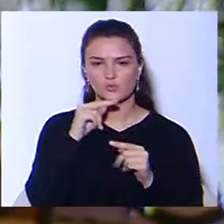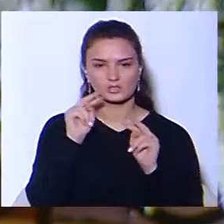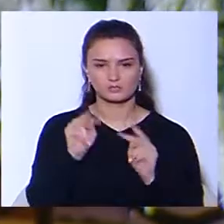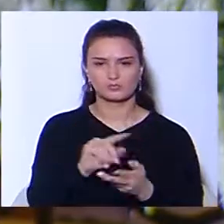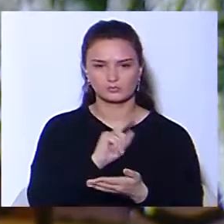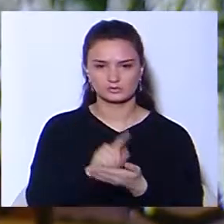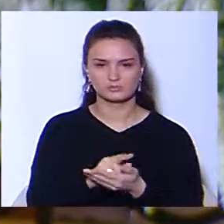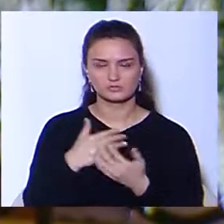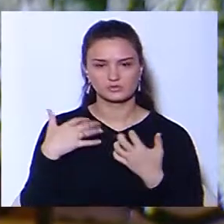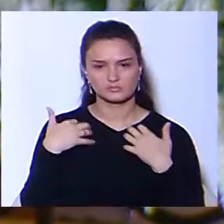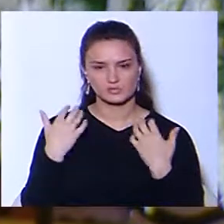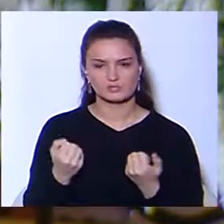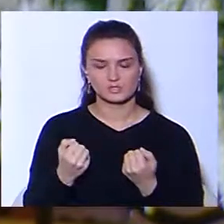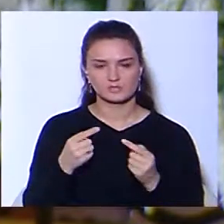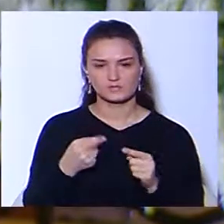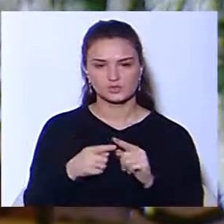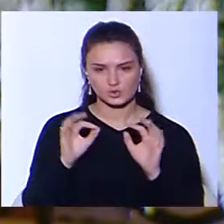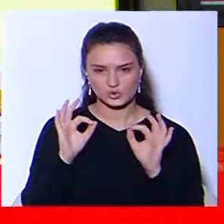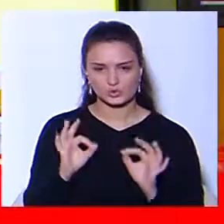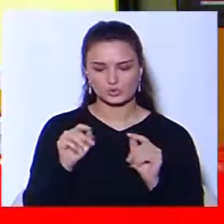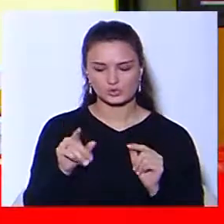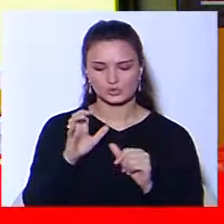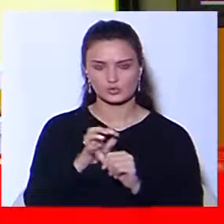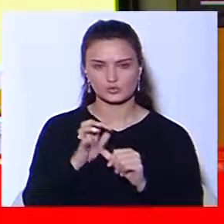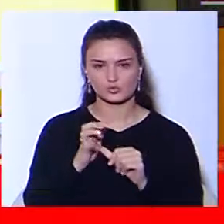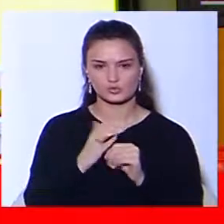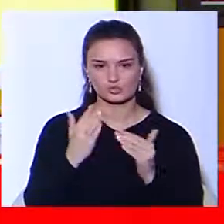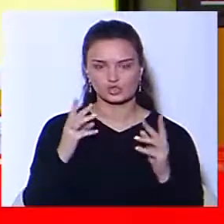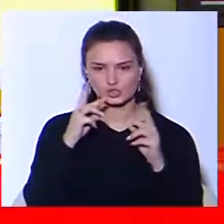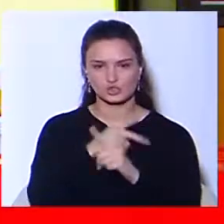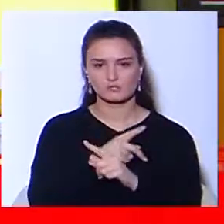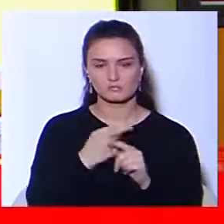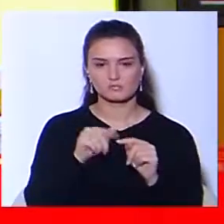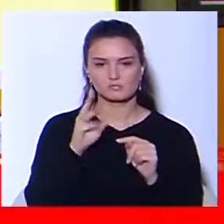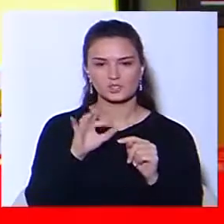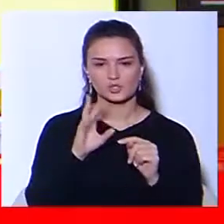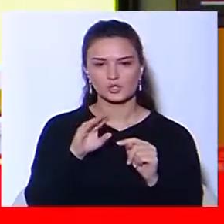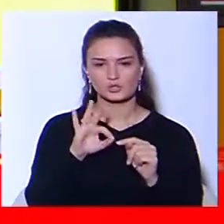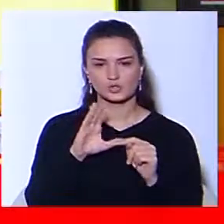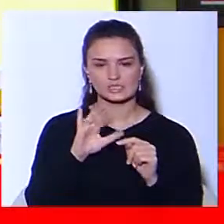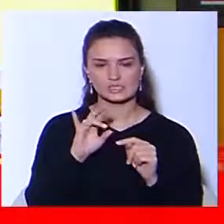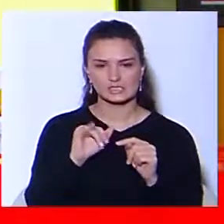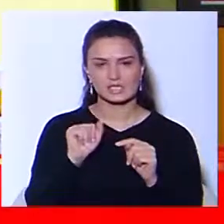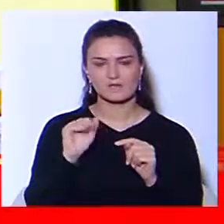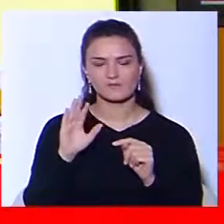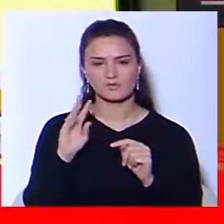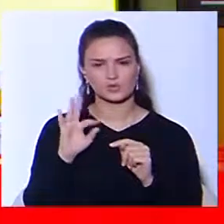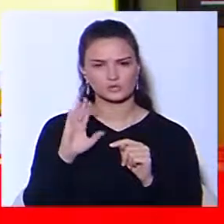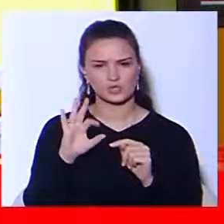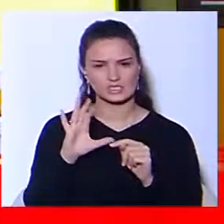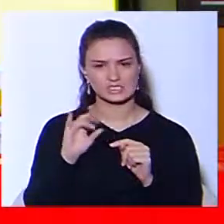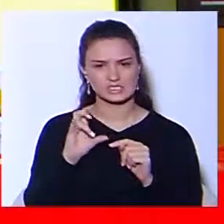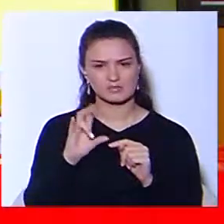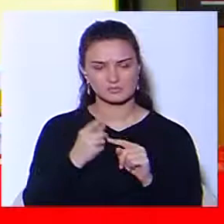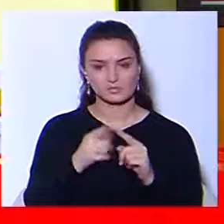და სახიფათო ჩვენ ჯანმრთელობისათვის სწორედ სოკოს შხამების, ანუ მიკოტოქსინების და მათ შორის აფლატოქსინების გამო.